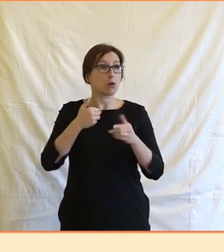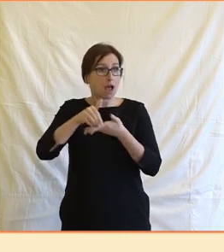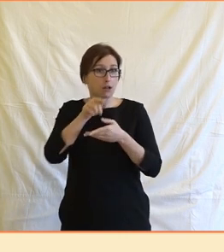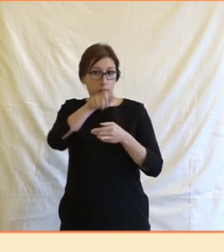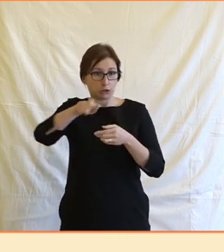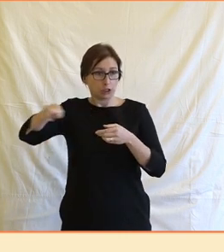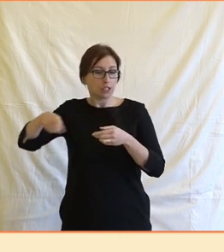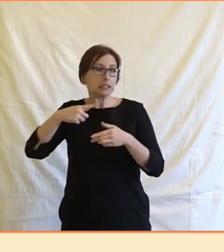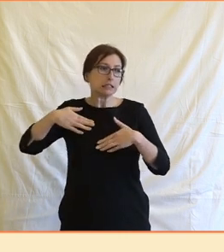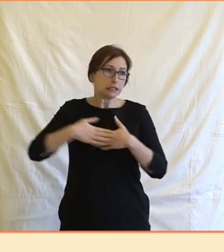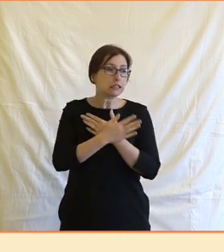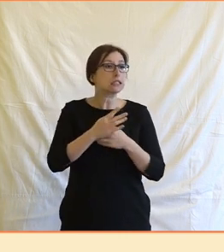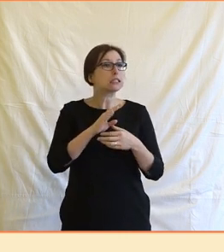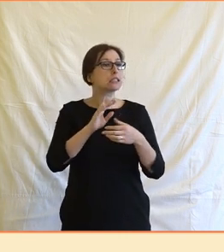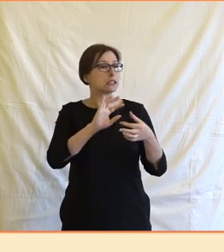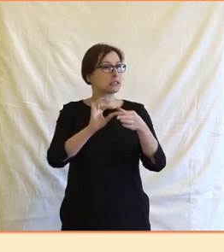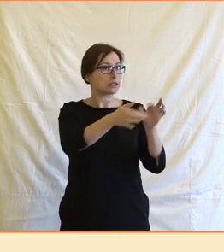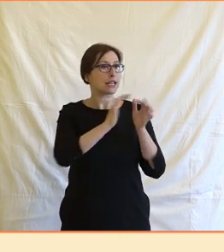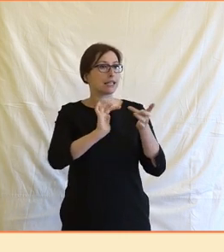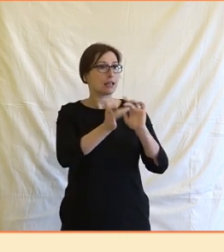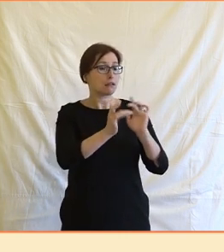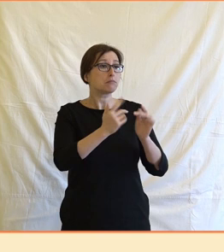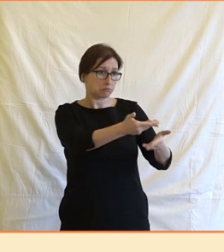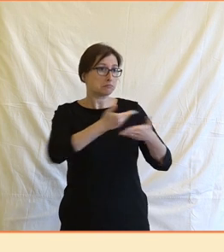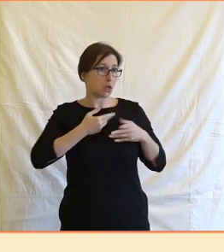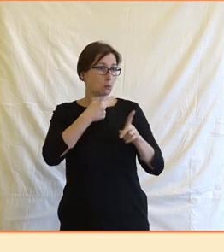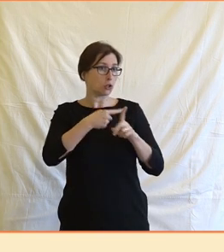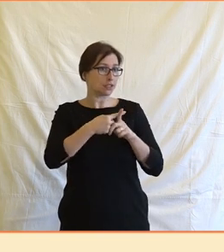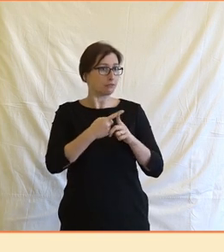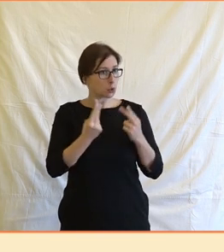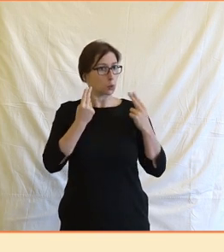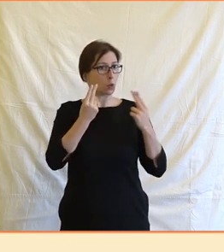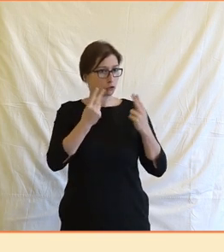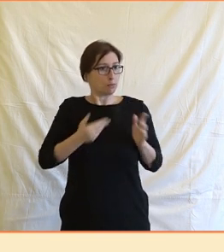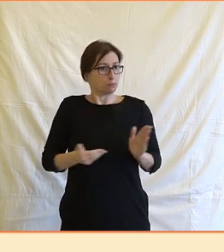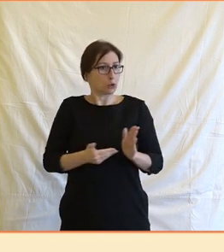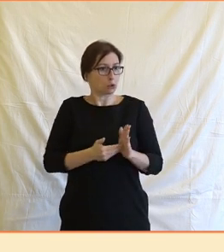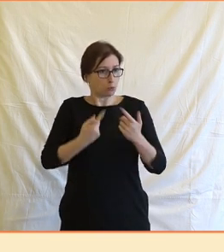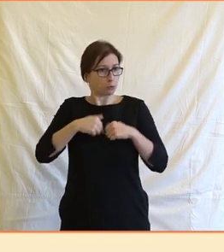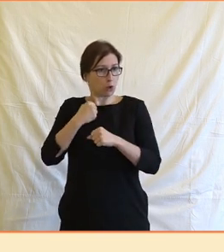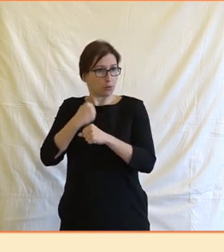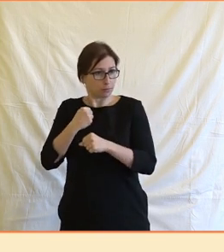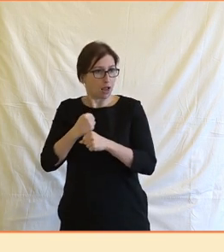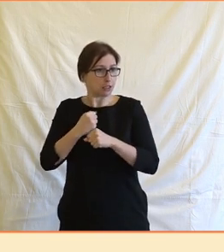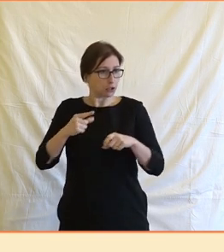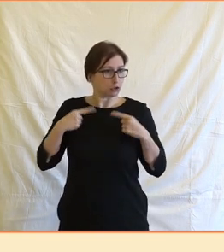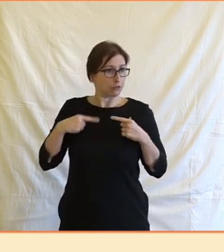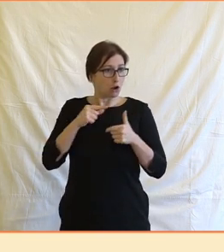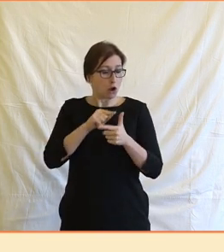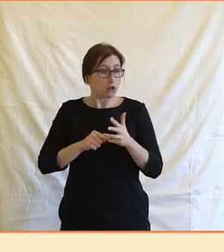respondentů považuje síťová média za přínosnou technologii. Nicméně